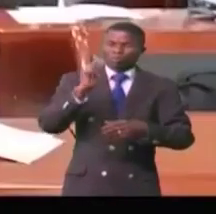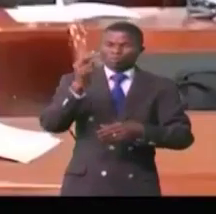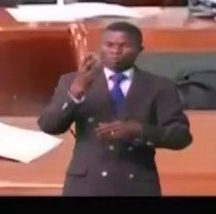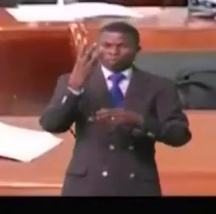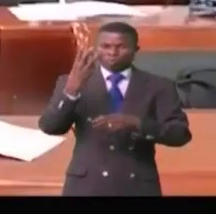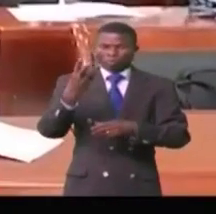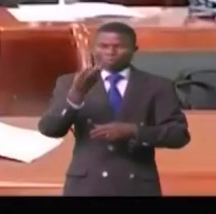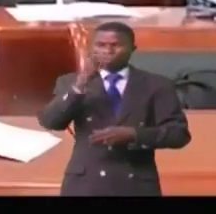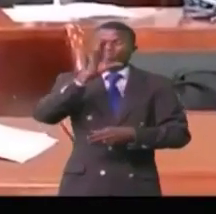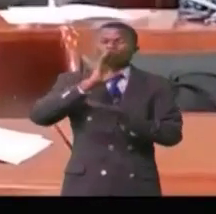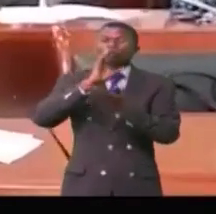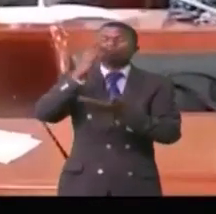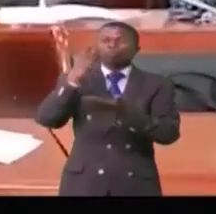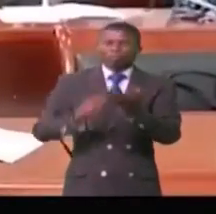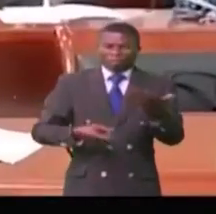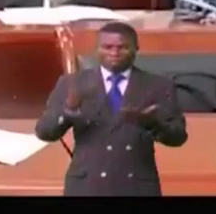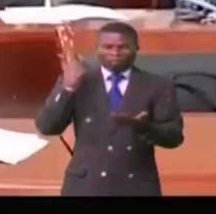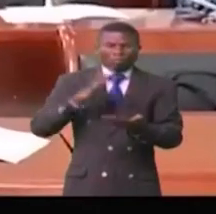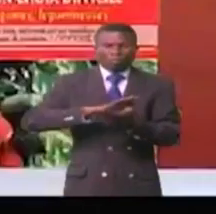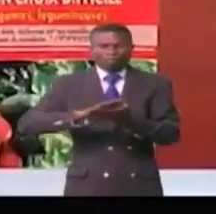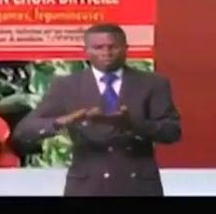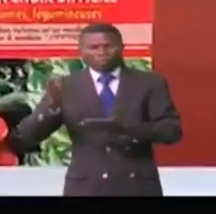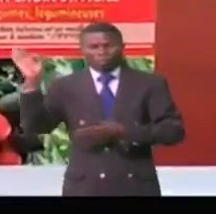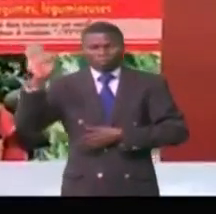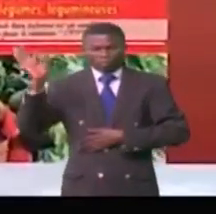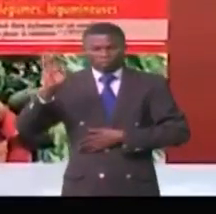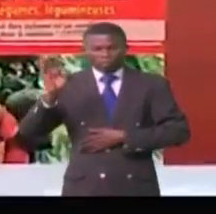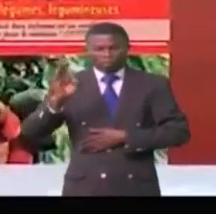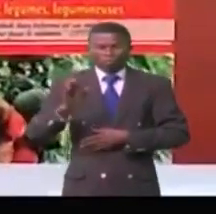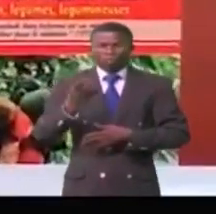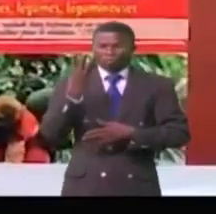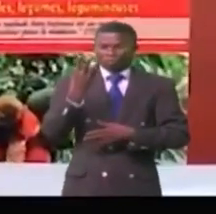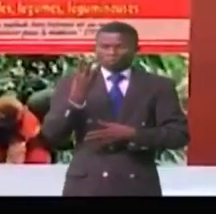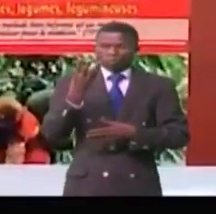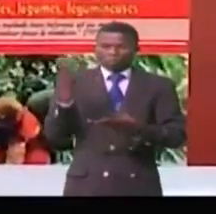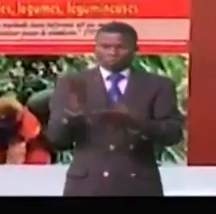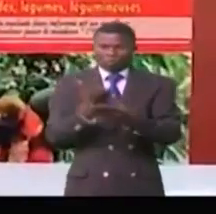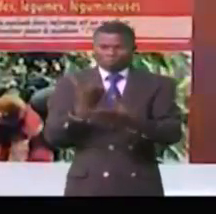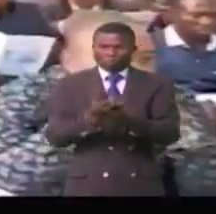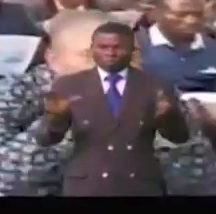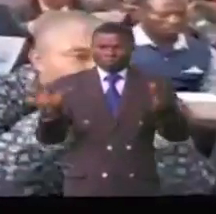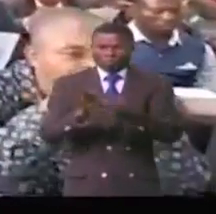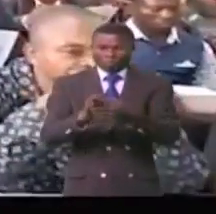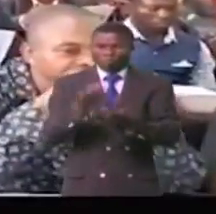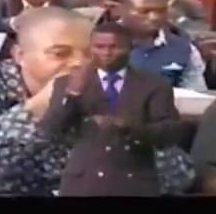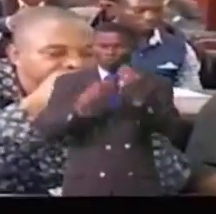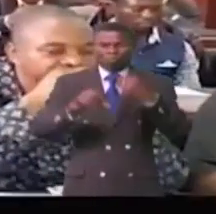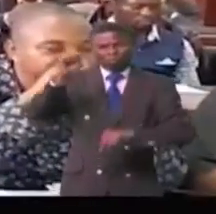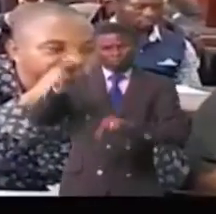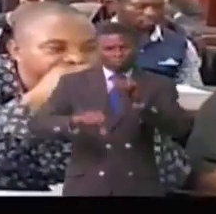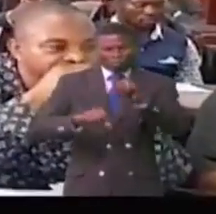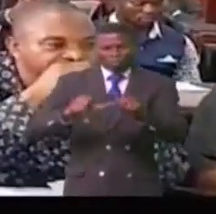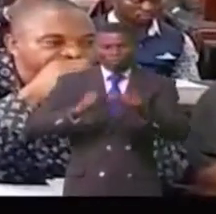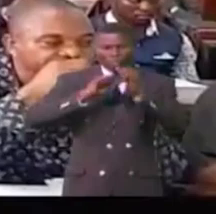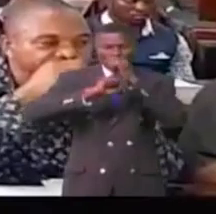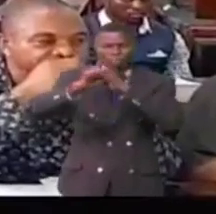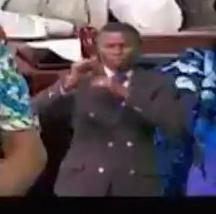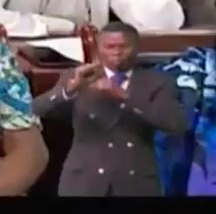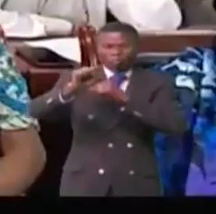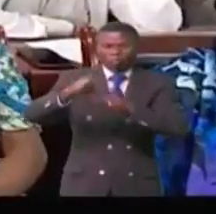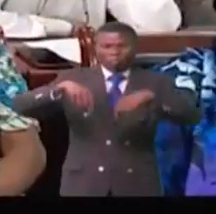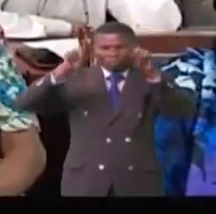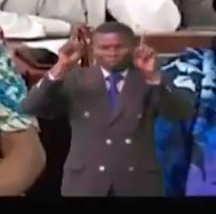Que faut-il boire? L'eau naturelle, thème 3. Trois ouvrages de la collection Nous mangeons mal, publié aux